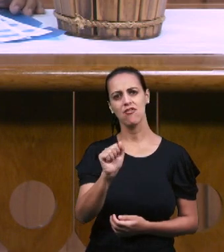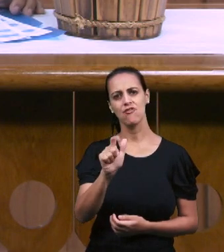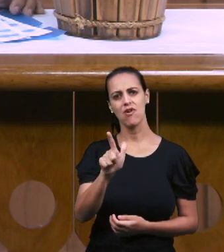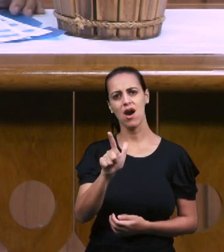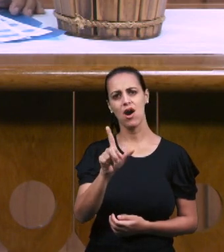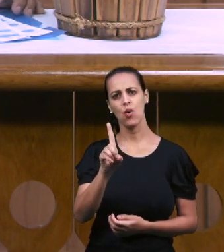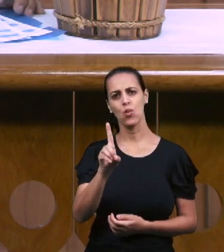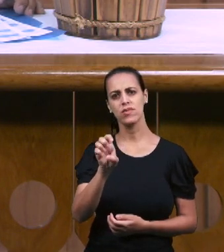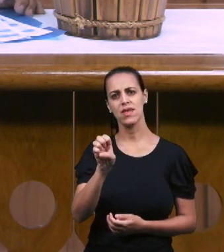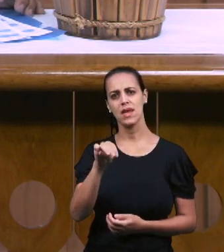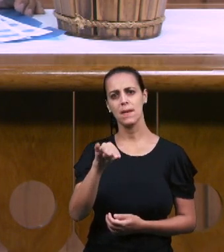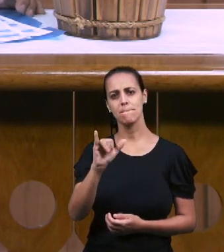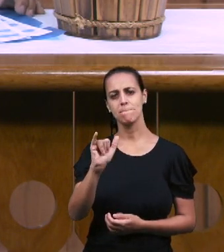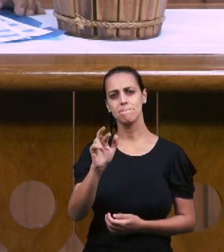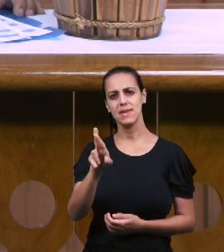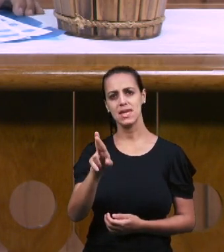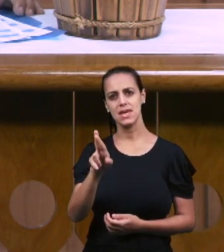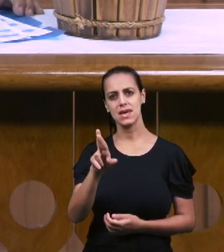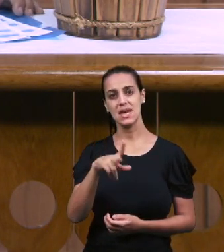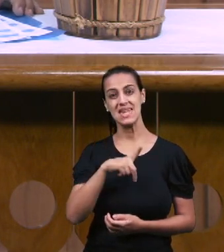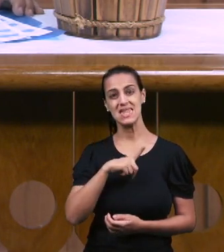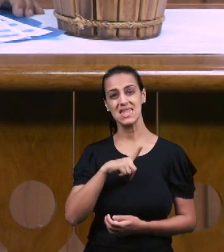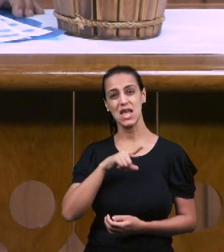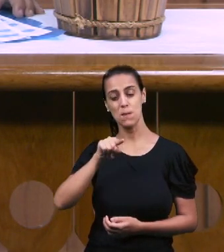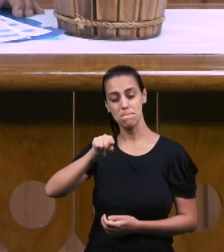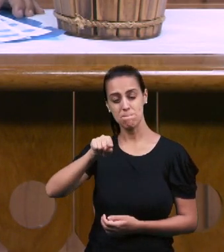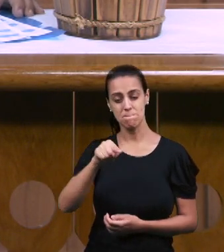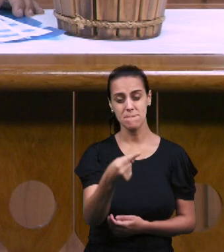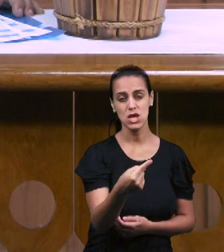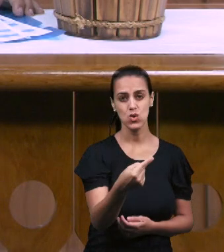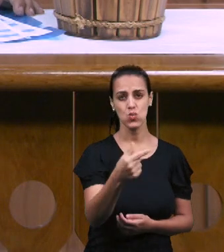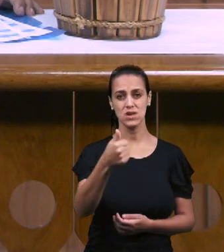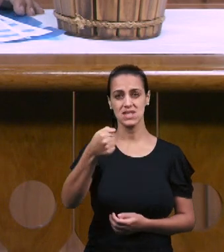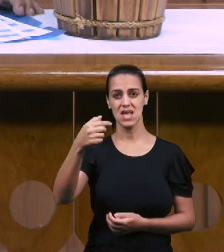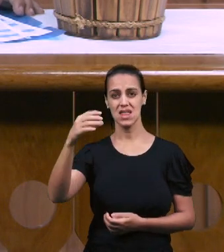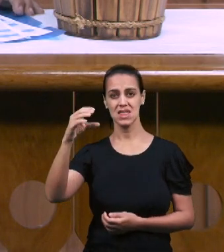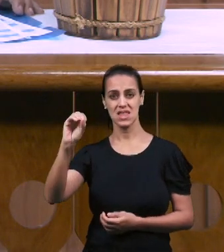Sarzedo, 1070 participations.